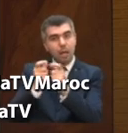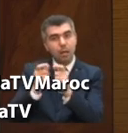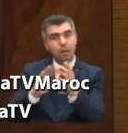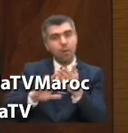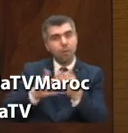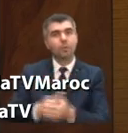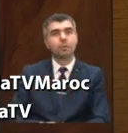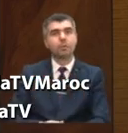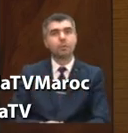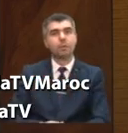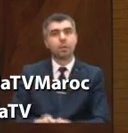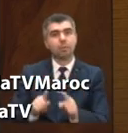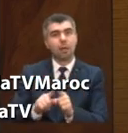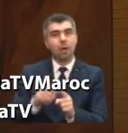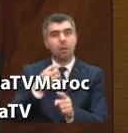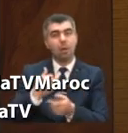الأمر